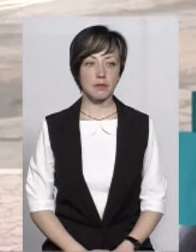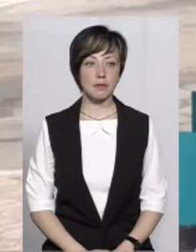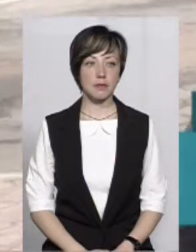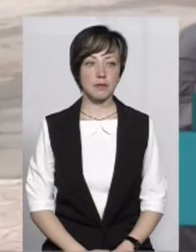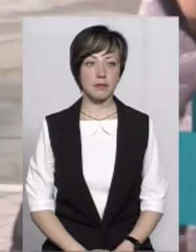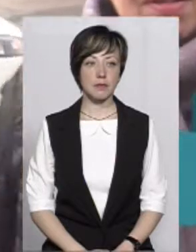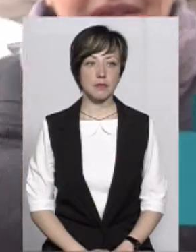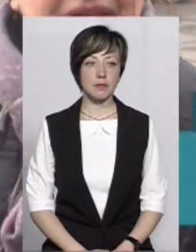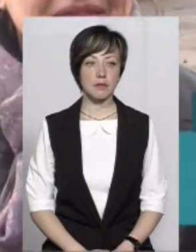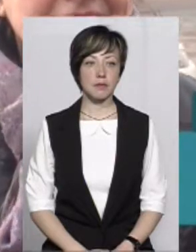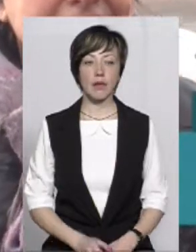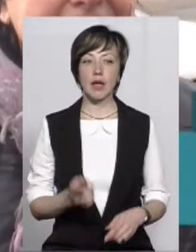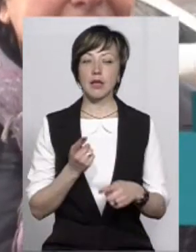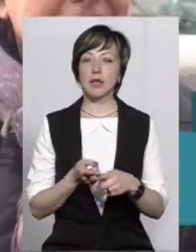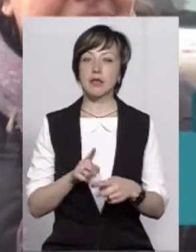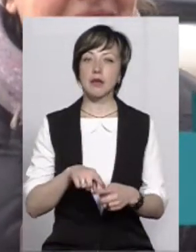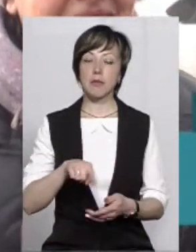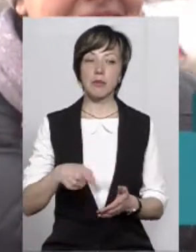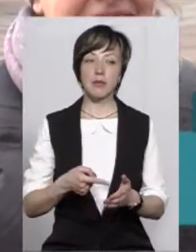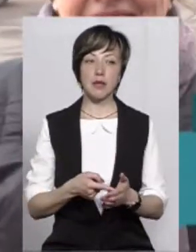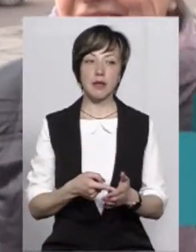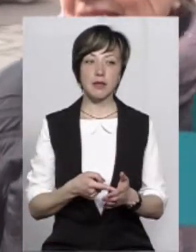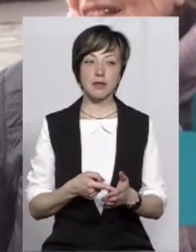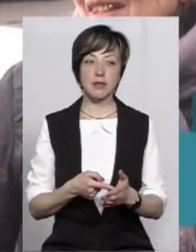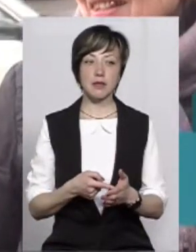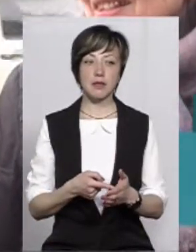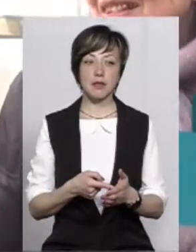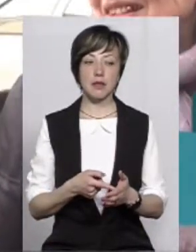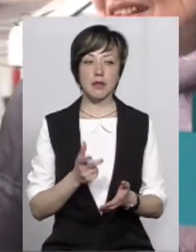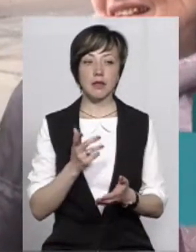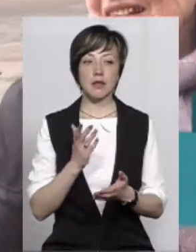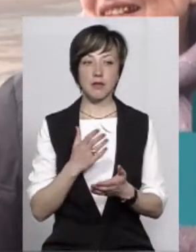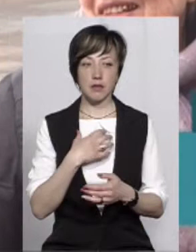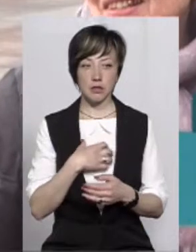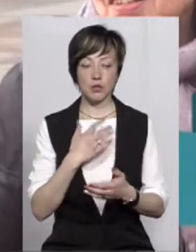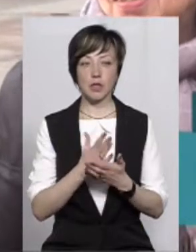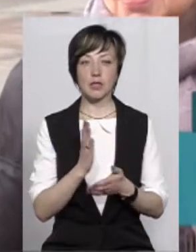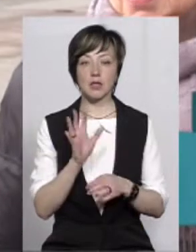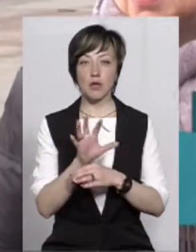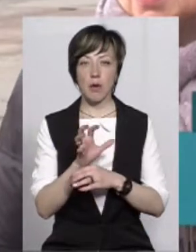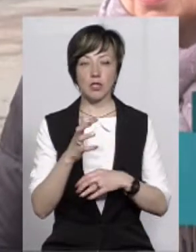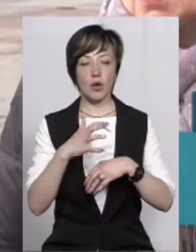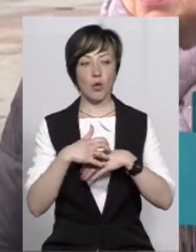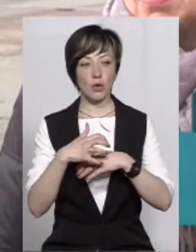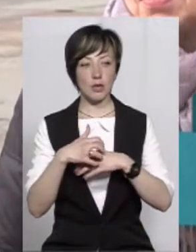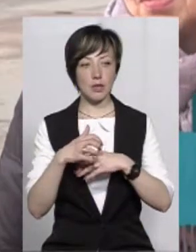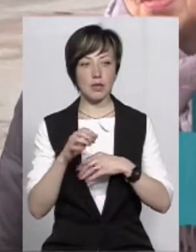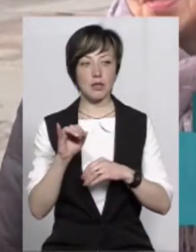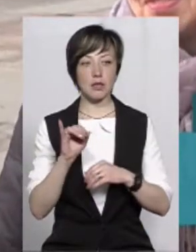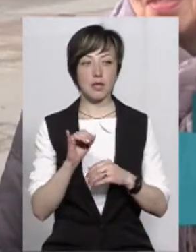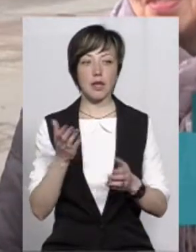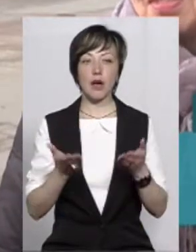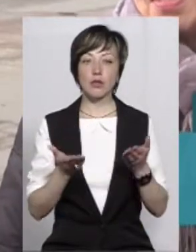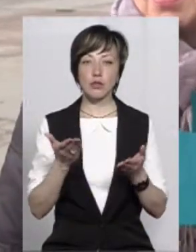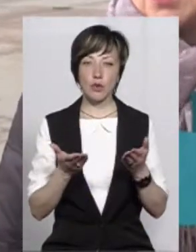послухаємо. Це питання насосне, оскільки в нас є і собачка, і котик. Бо якщо